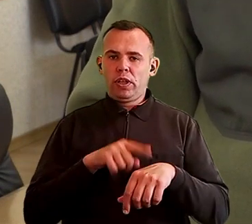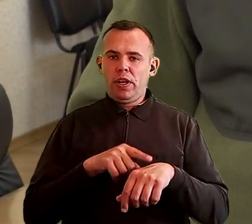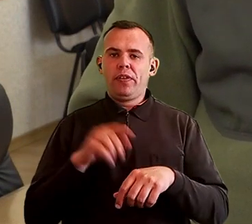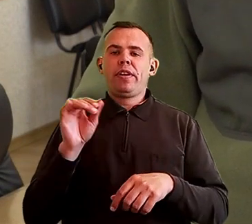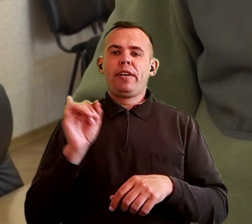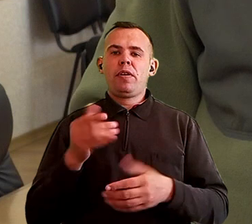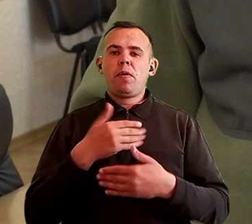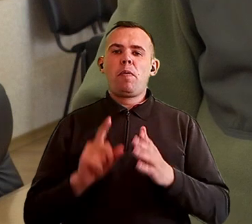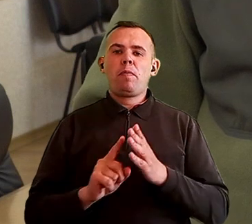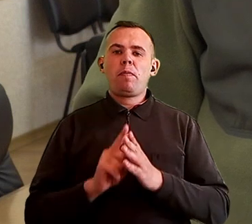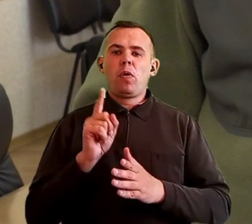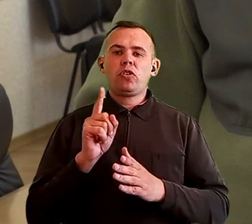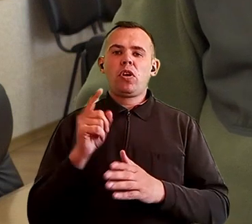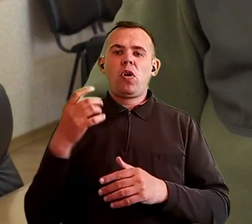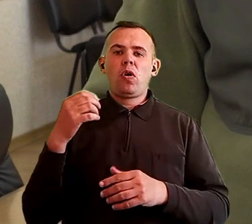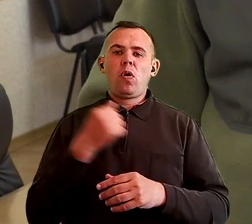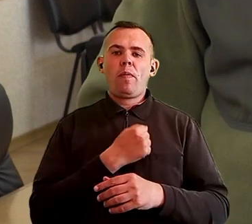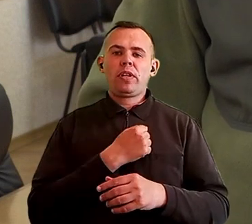Початок комендантської години буде о